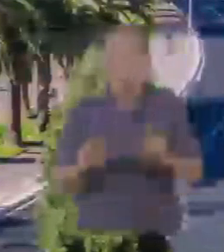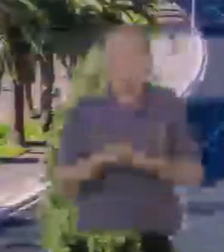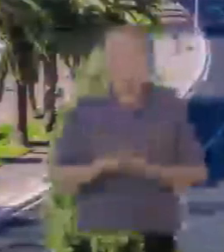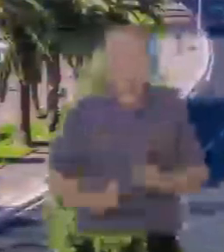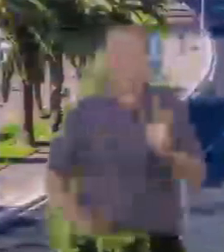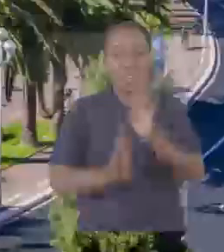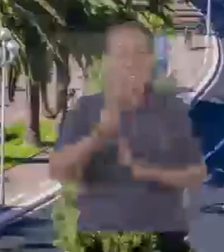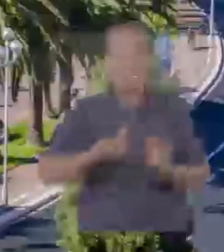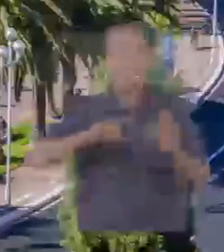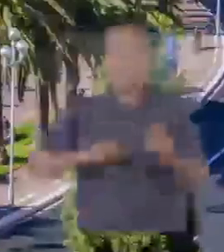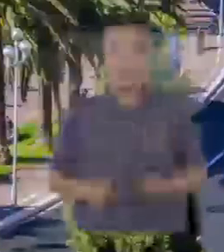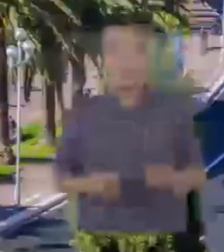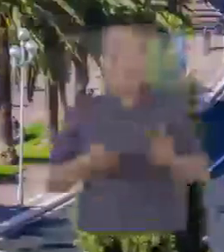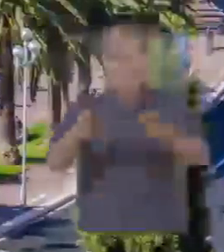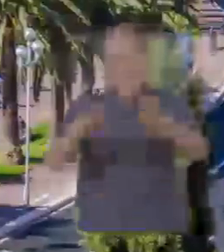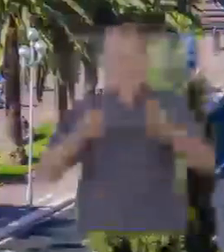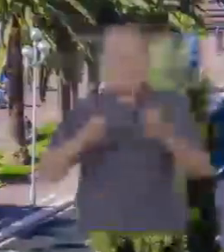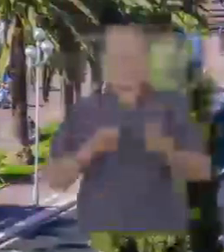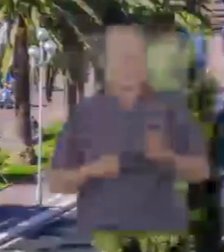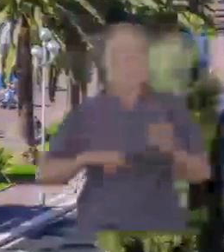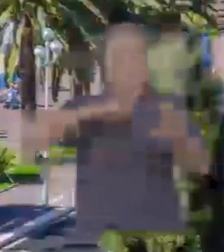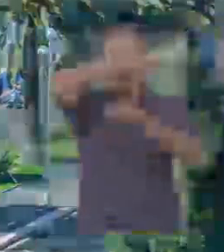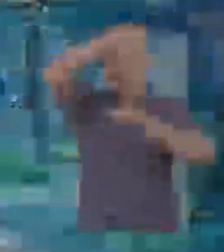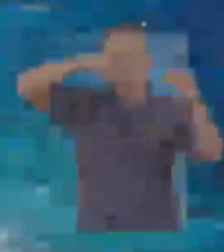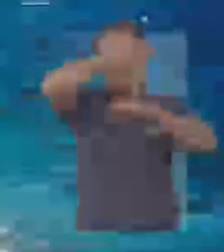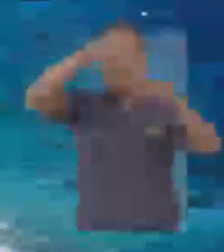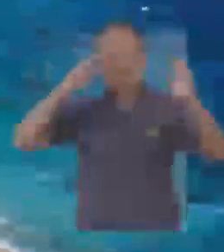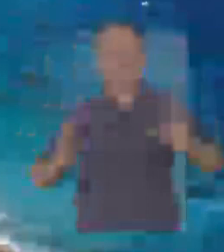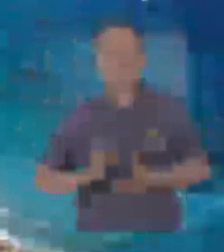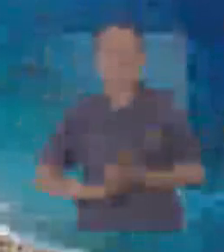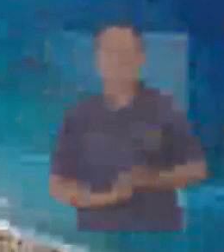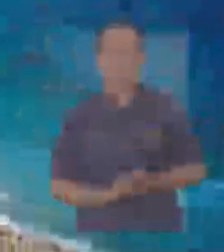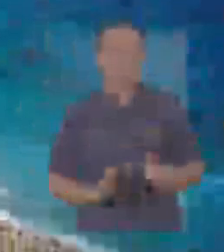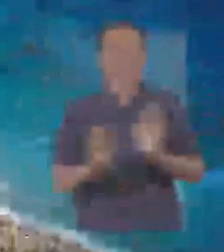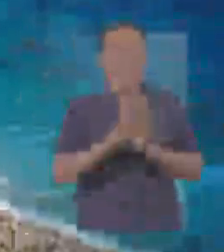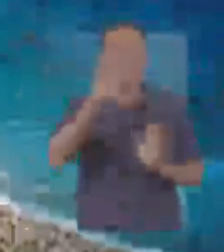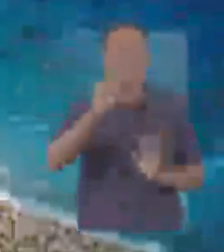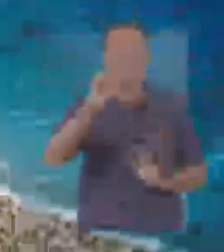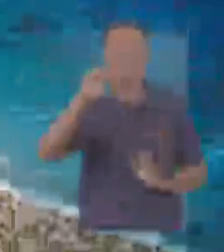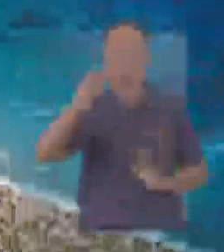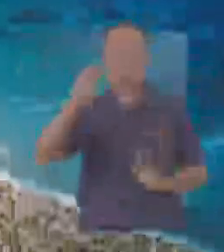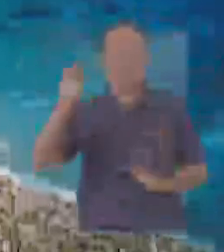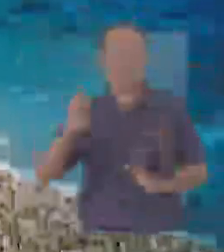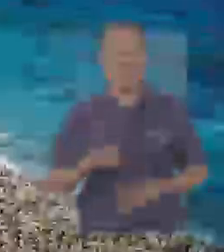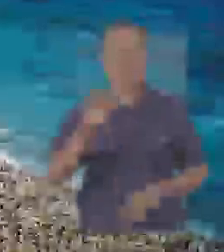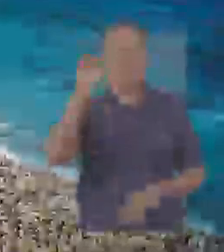et les plages des territoires d'outre-mer et départements d'outre-mer.